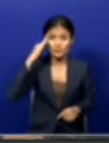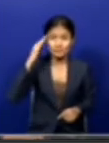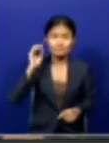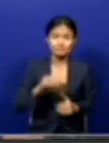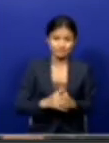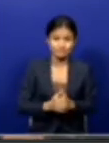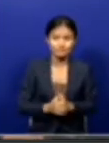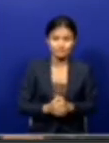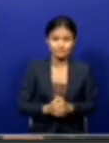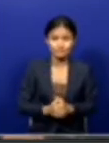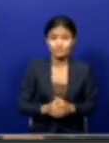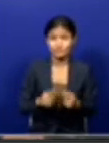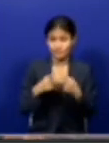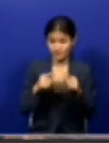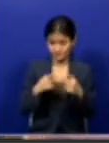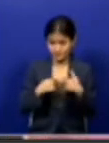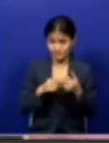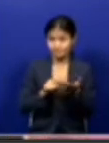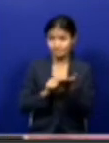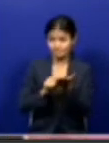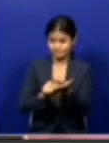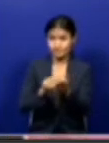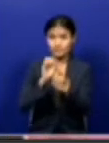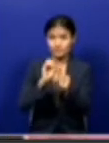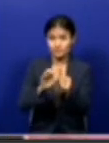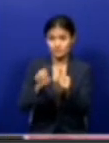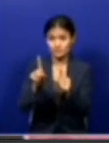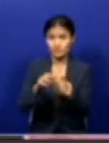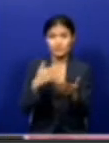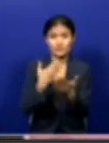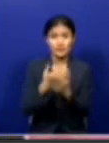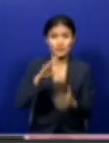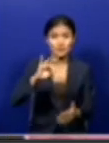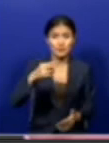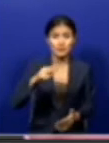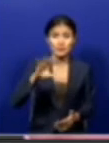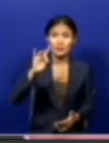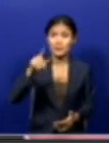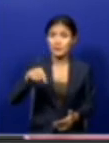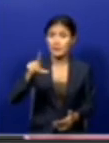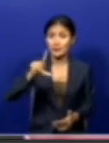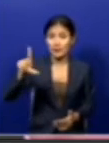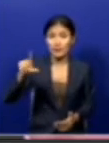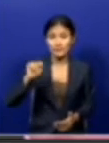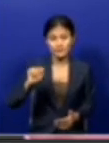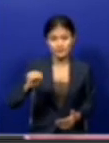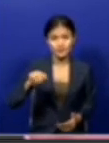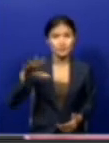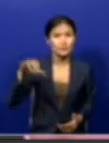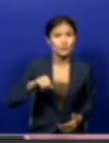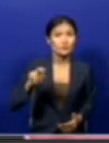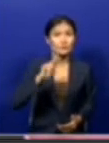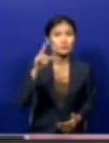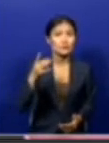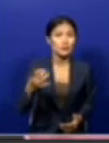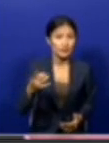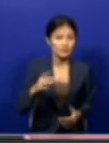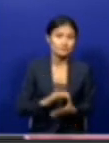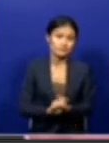ที่ผมอยากจะเสนอนะครับว่าเงิน 88,000 กว่าล้านเนี่ยจะนำไปใช้อะไรในกรอบระยะเวลาเพียงแค่3เ